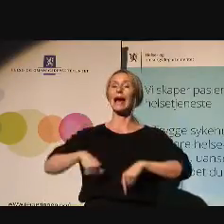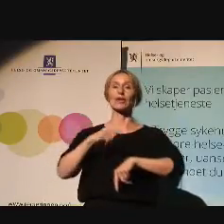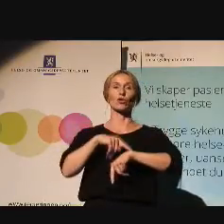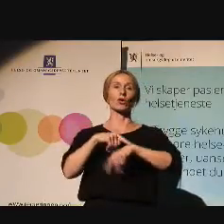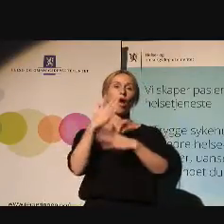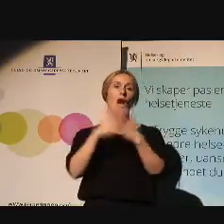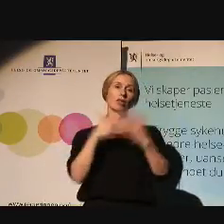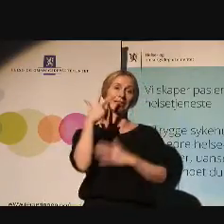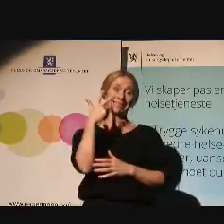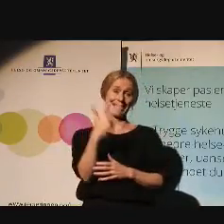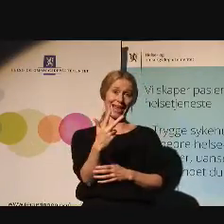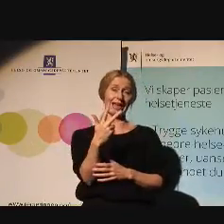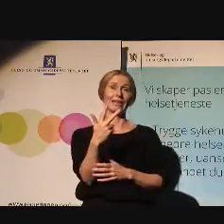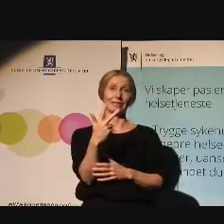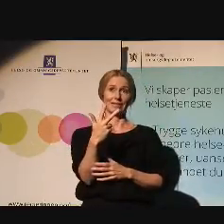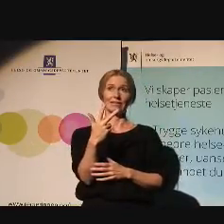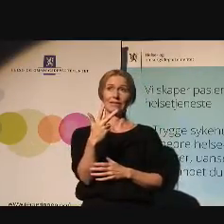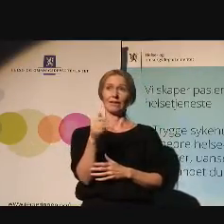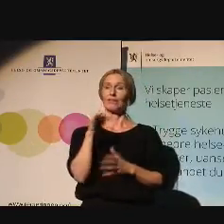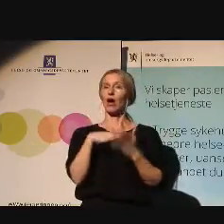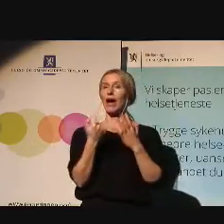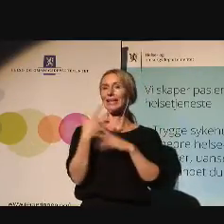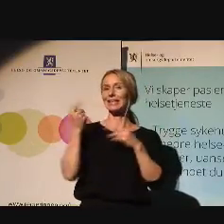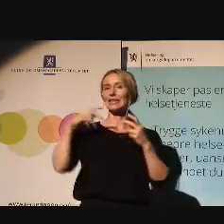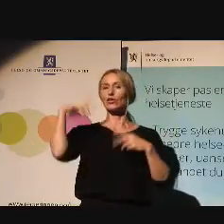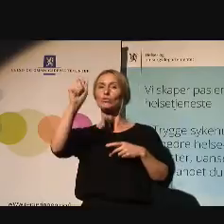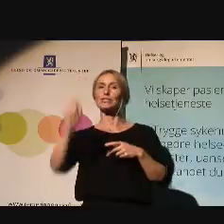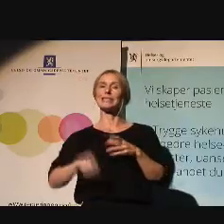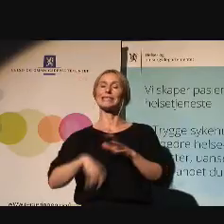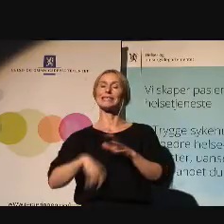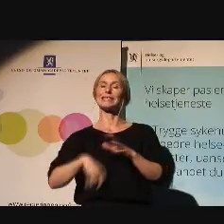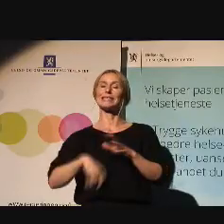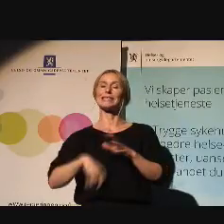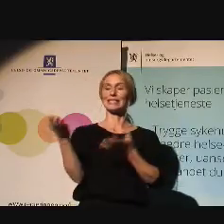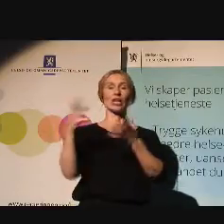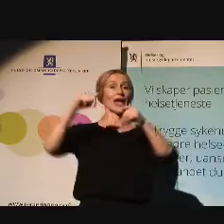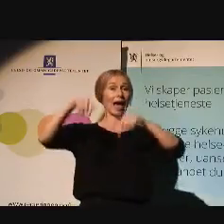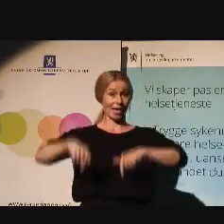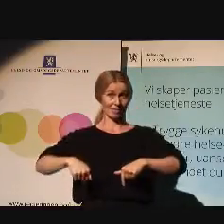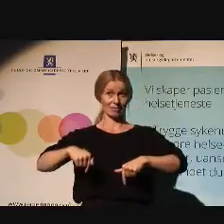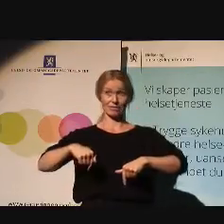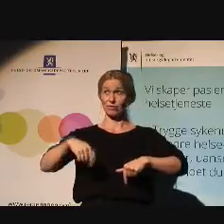14:30, og da er det et lite kunstnerisk innslag som åpner seansen her 14:30, så da